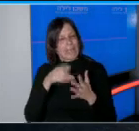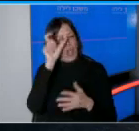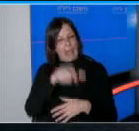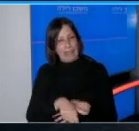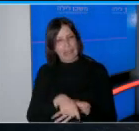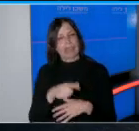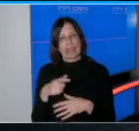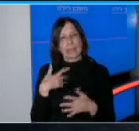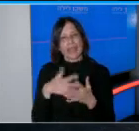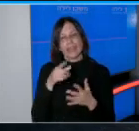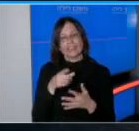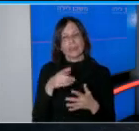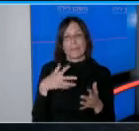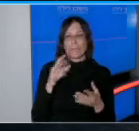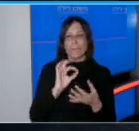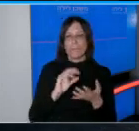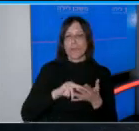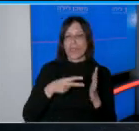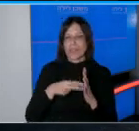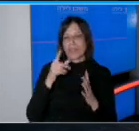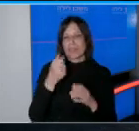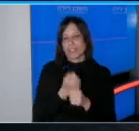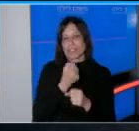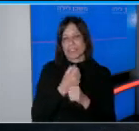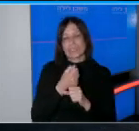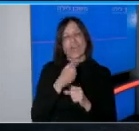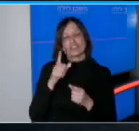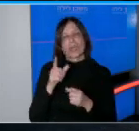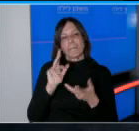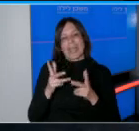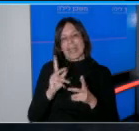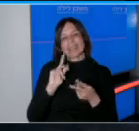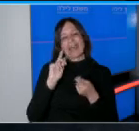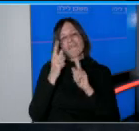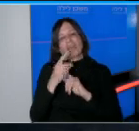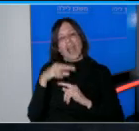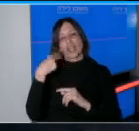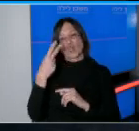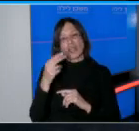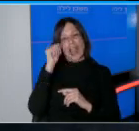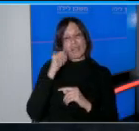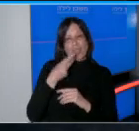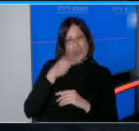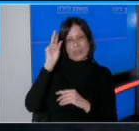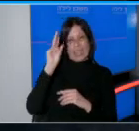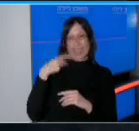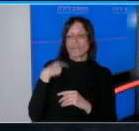שהיא עשתה את מה שרמזי אמר עליו, שמרץ הפכה להיות אליטיסטית. לבנה יותר בהוויה שלה. אבל אני חושב שחשוב שזהבה הייתה. אישה בתור ראשת